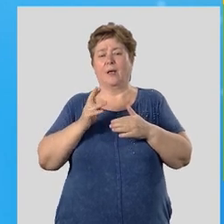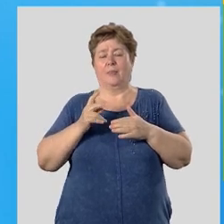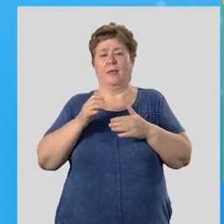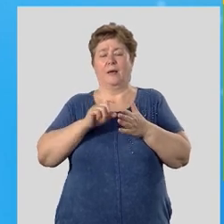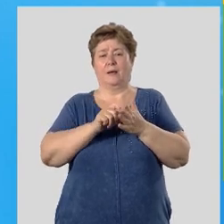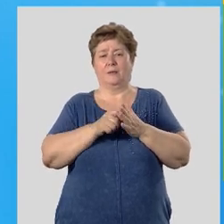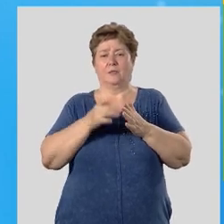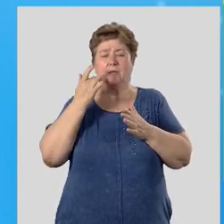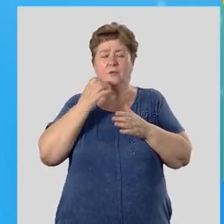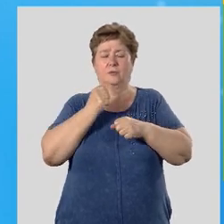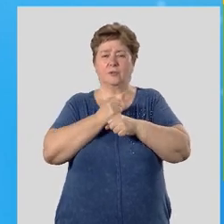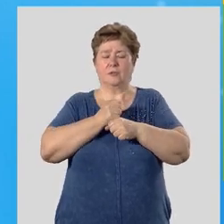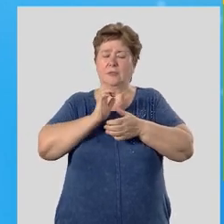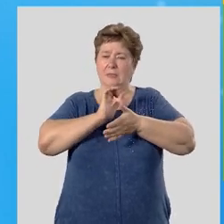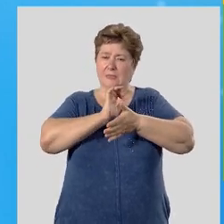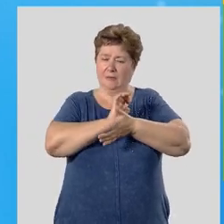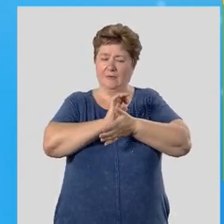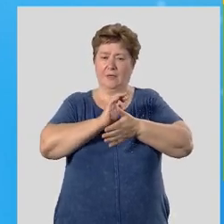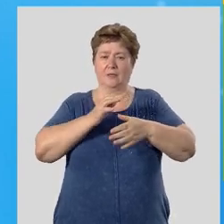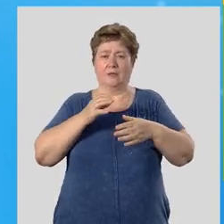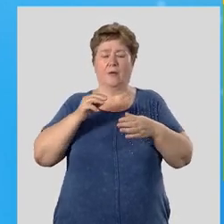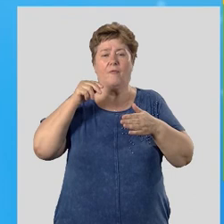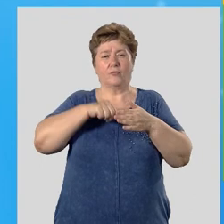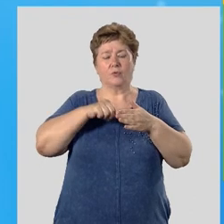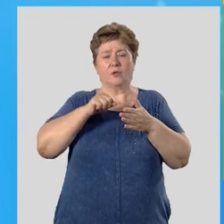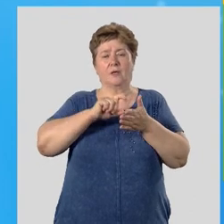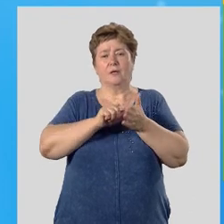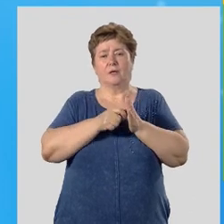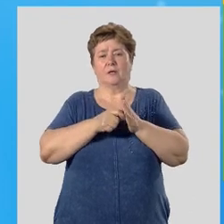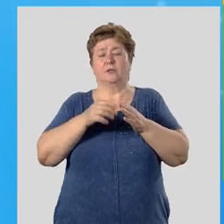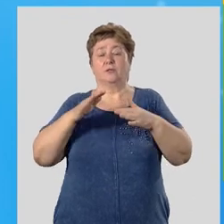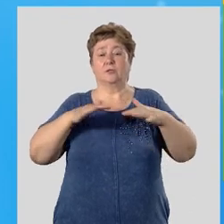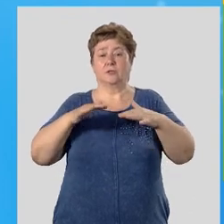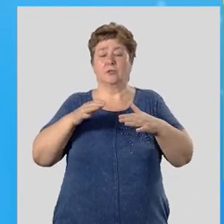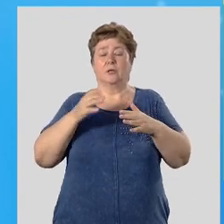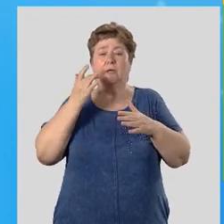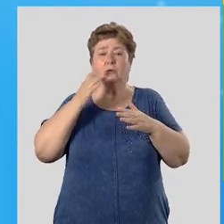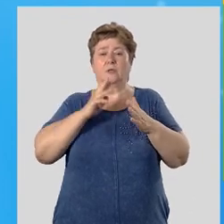которое создается давлением внутриклеточной жидкости, которая на